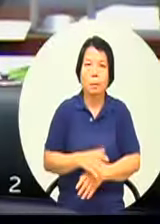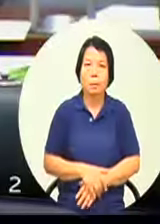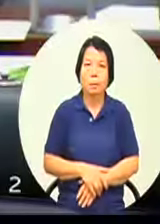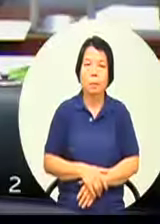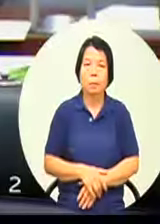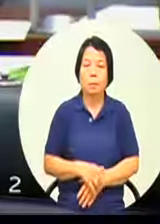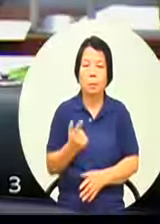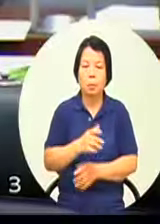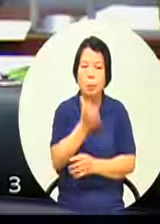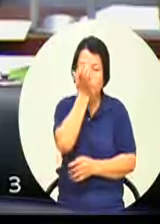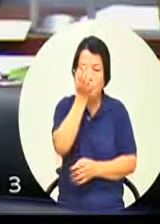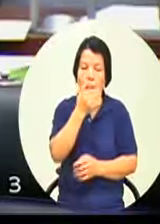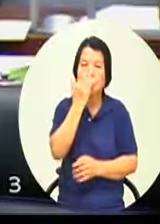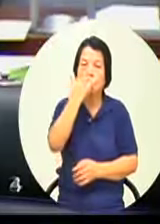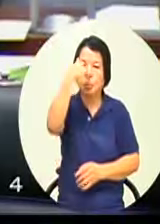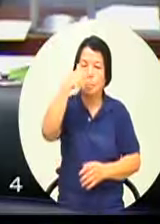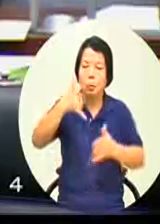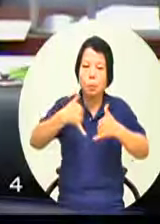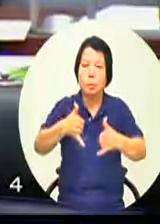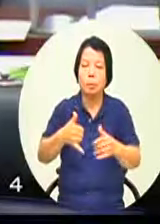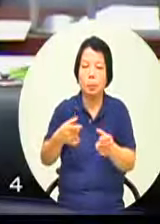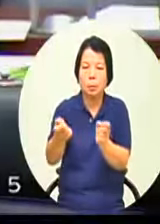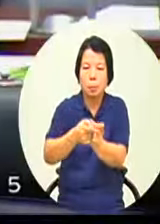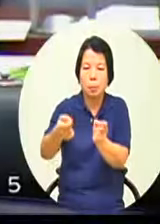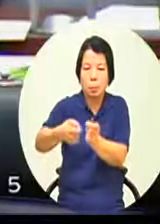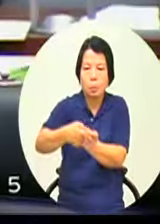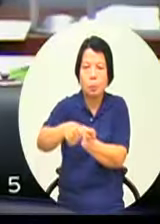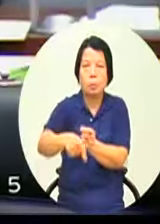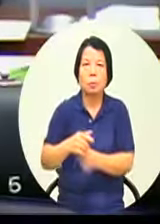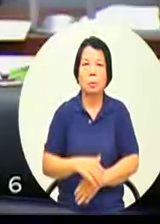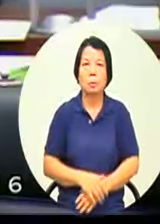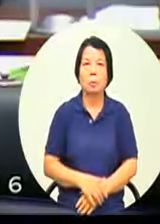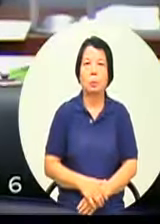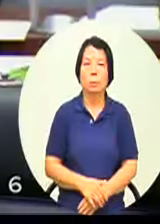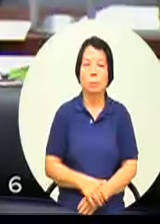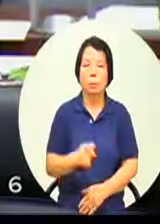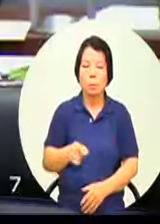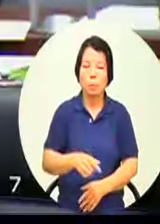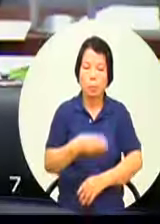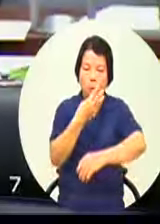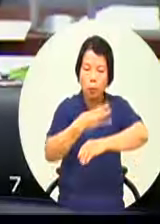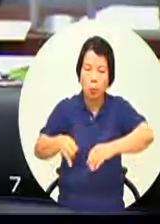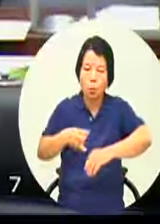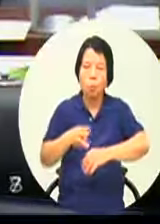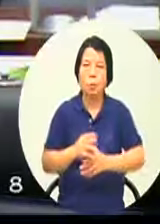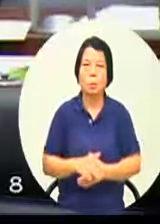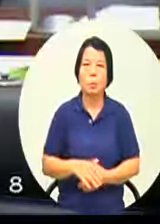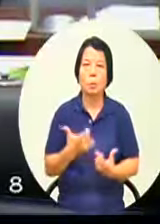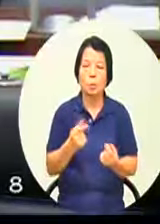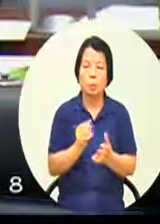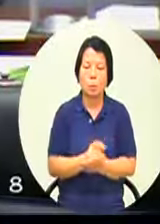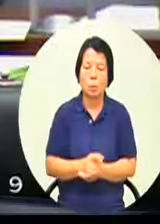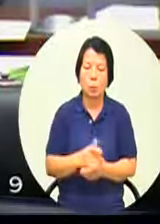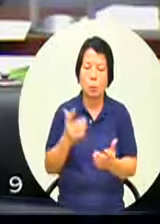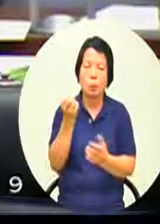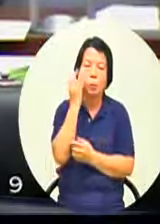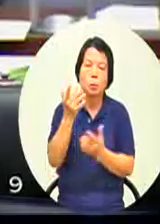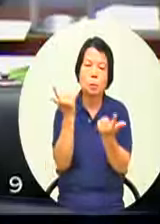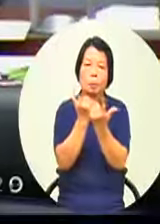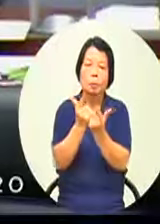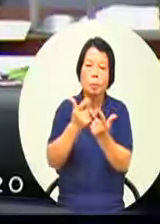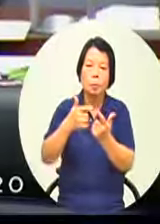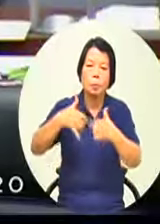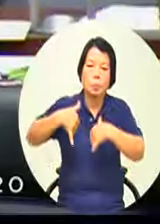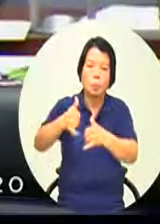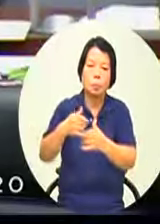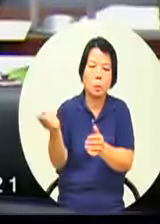到凯旋路这里，因为它的水沟啊，是从瑞北路往西，